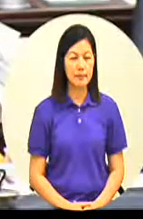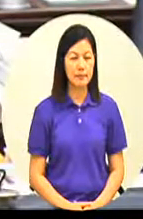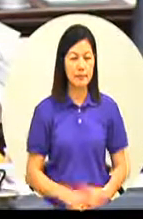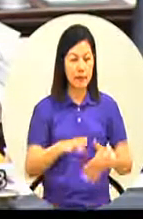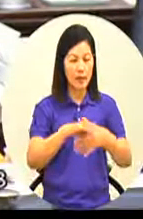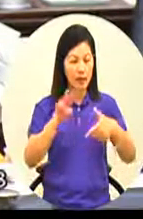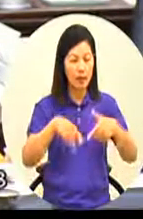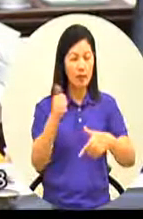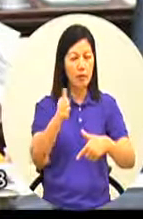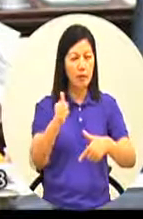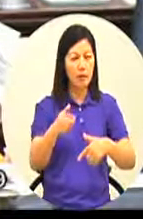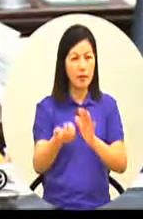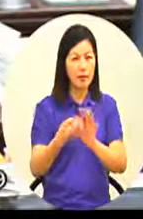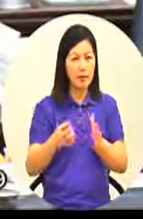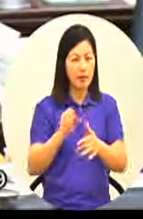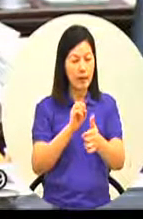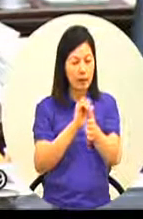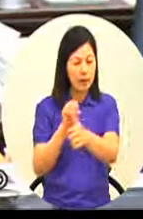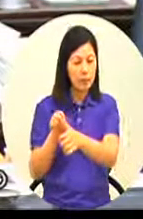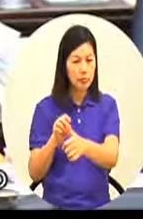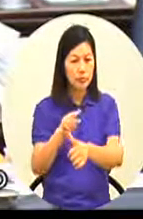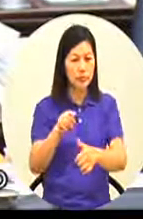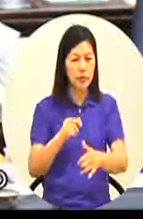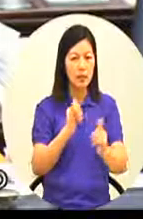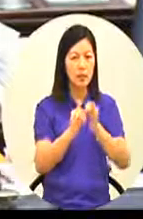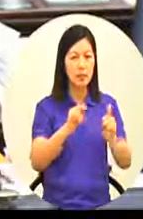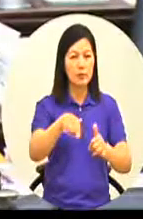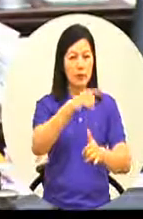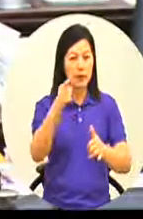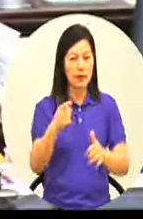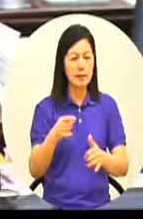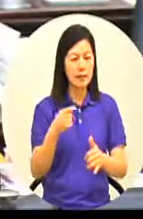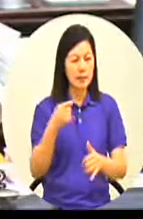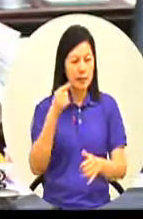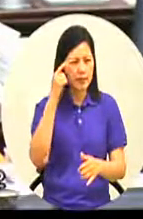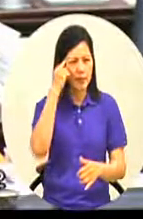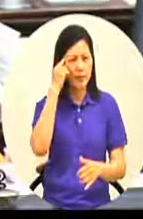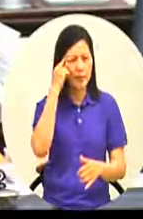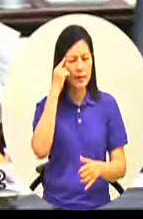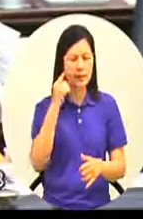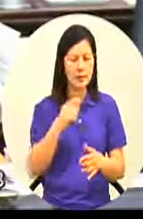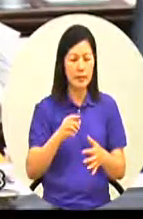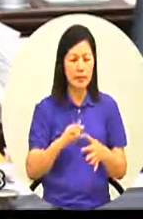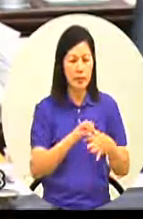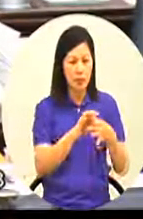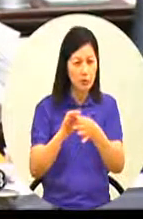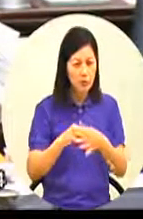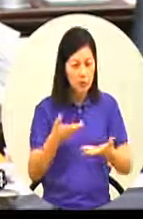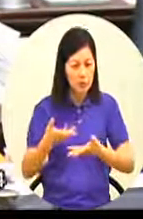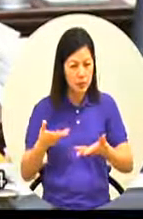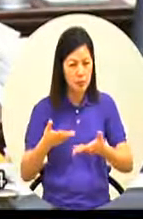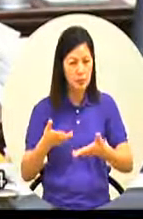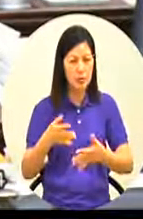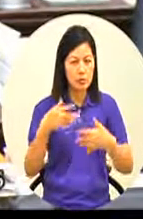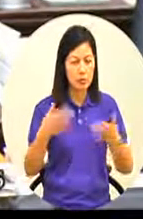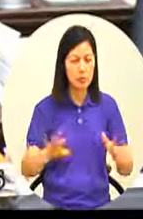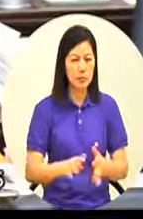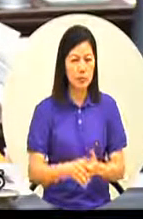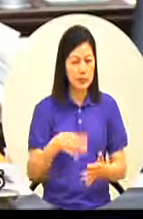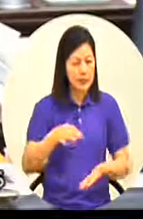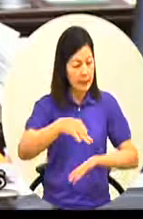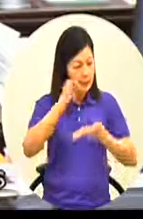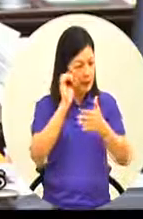说人民越来越越有很多的知道的这些相关的事项，那他也有很多想要去建议的部